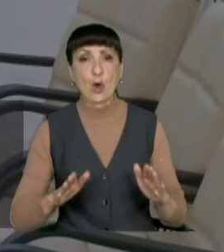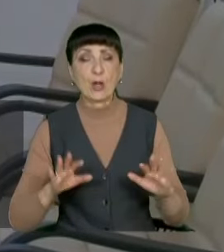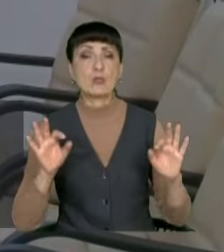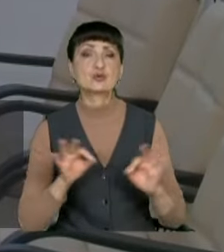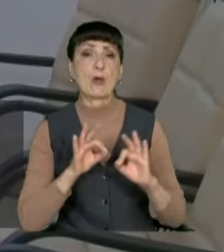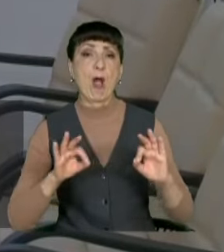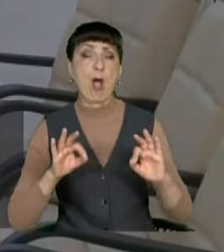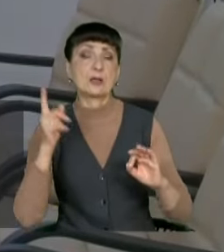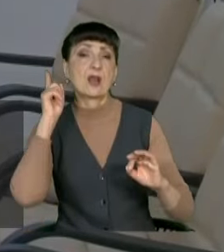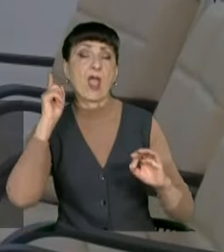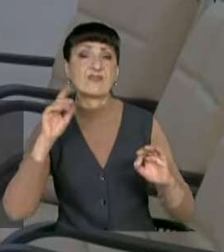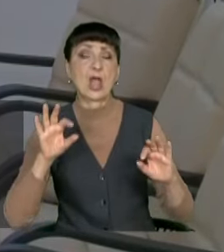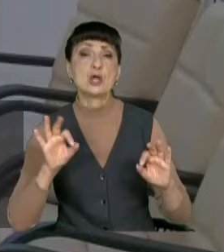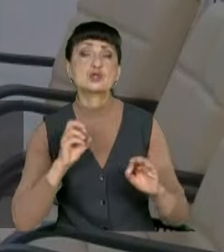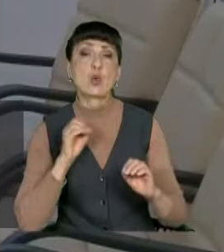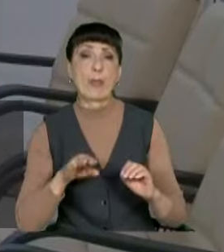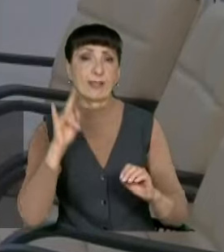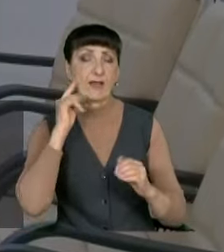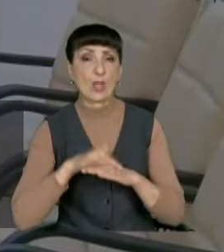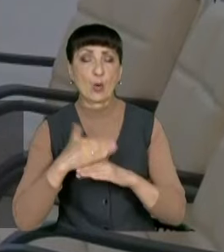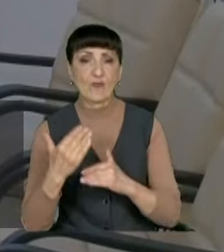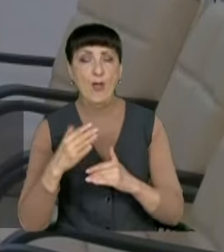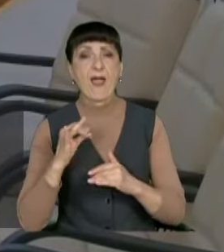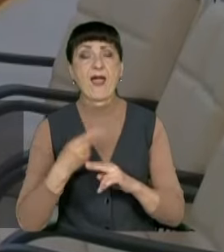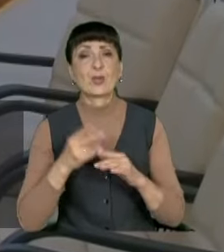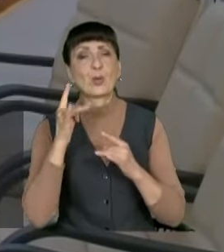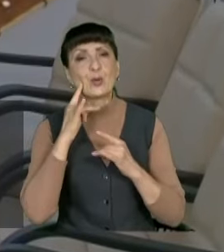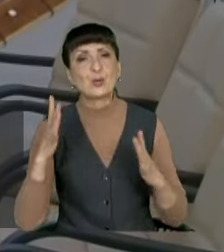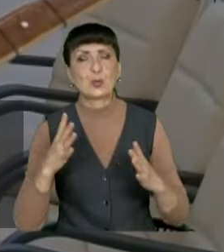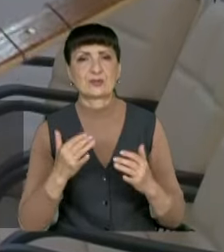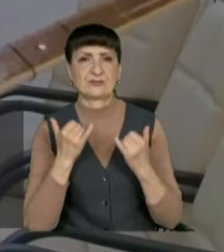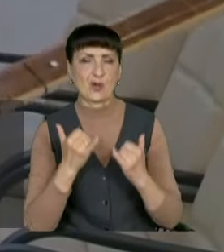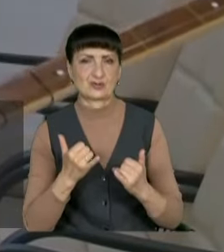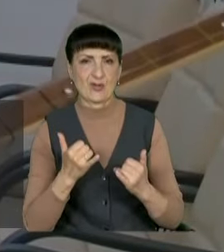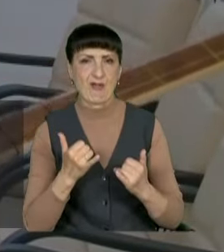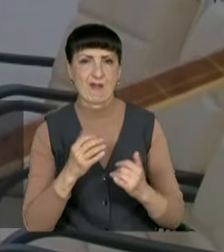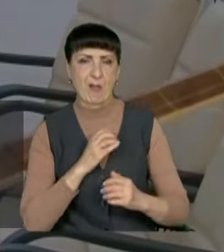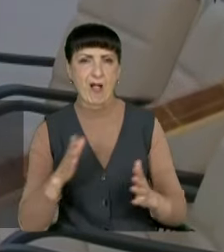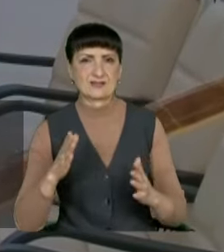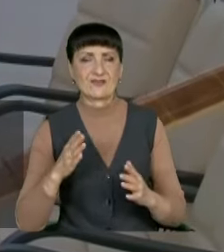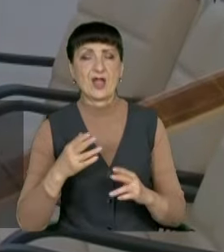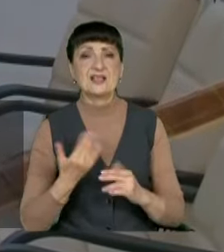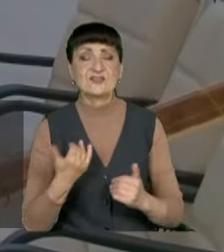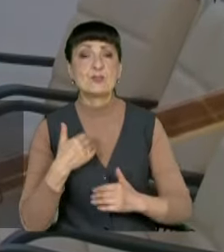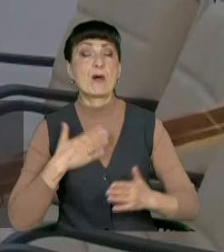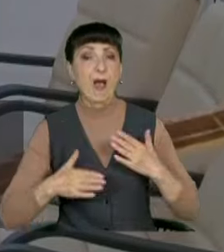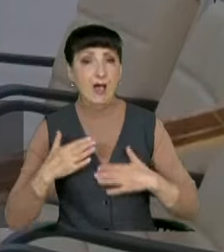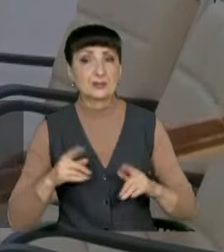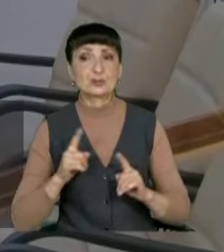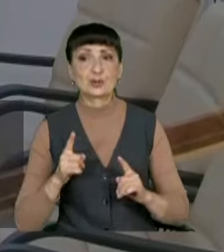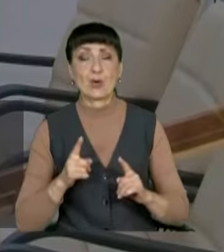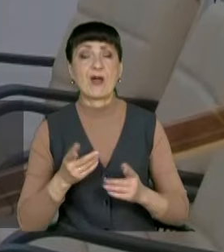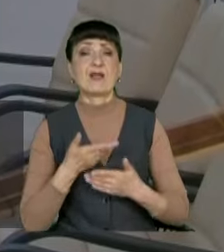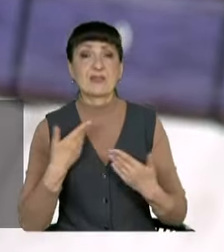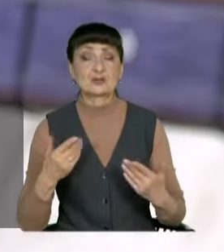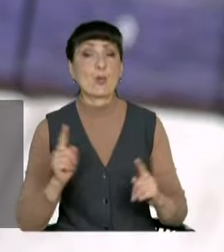музыкальный, древний музыкальный инструмент казахского народа, но это культурное достояние. И сегодня мы очень рады, что